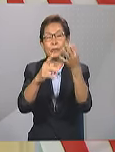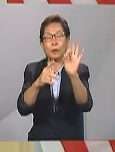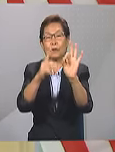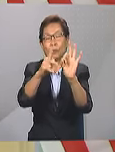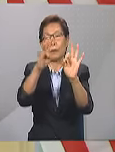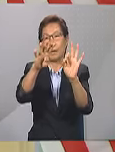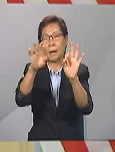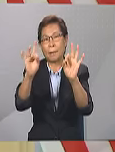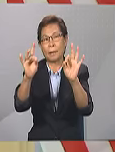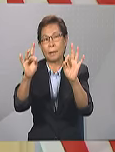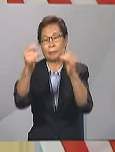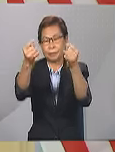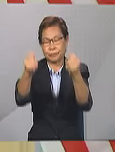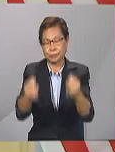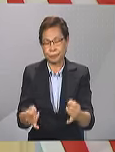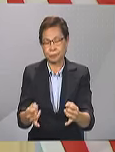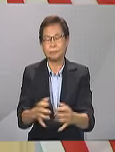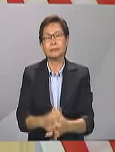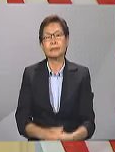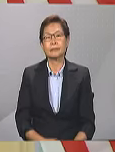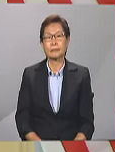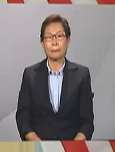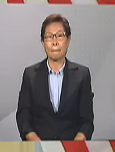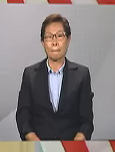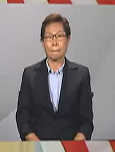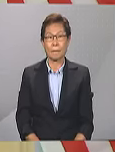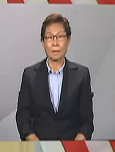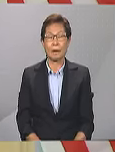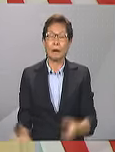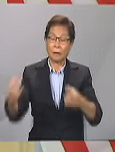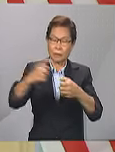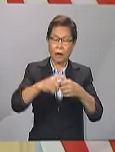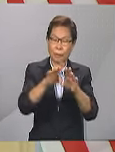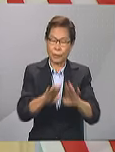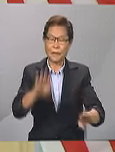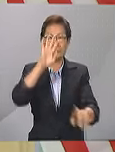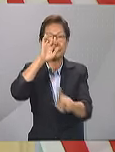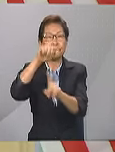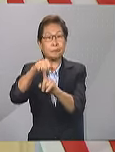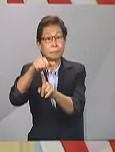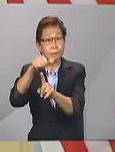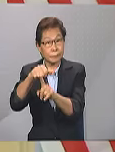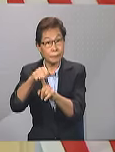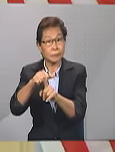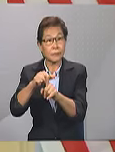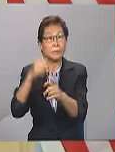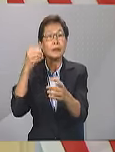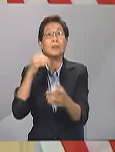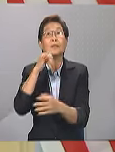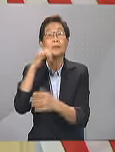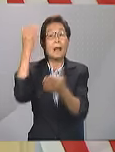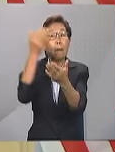7048 individu mengenai berita palsu sehingga semalam